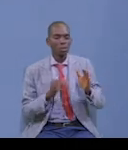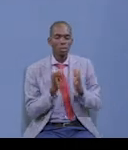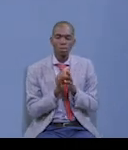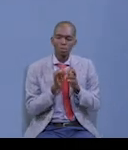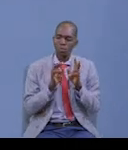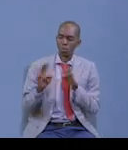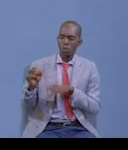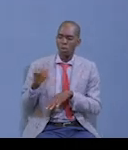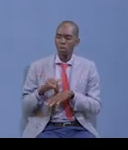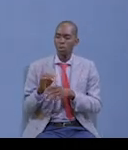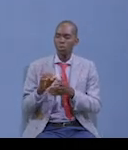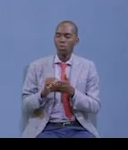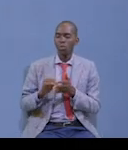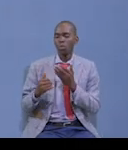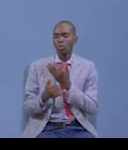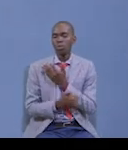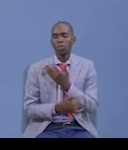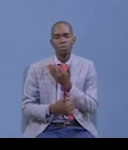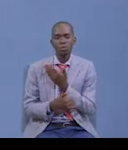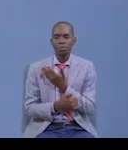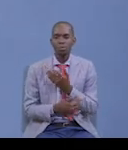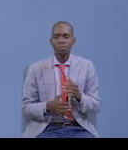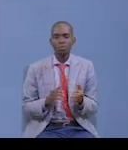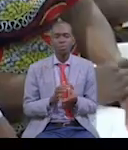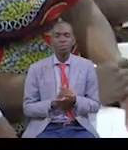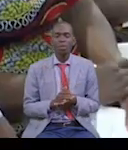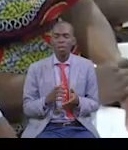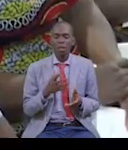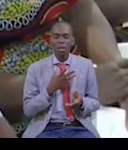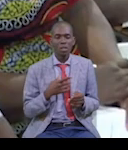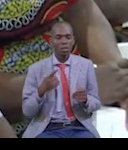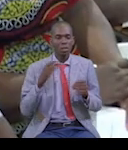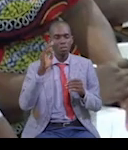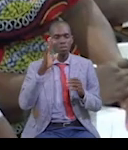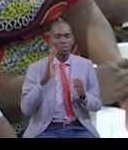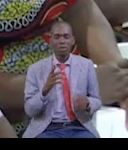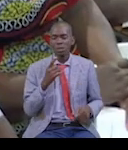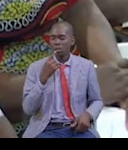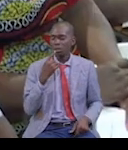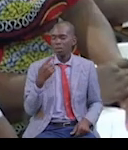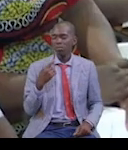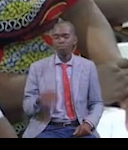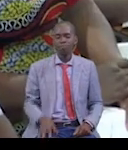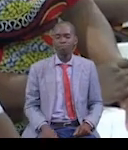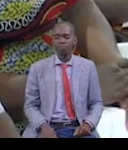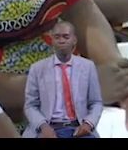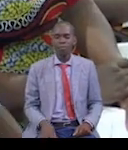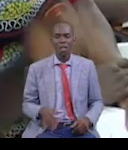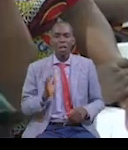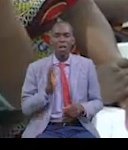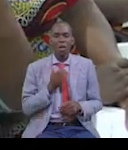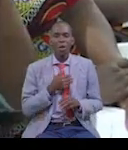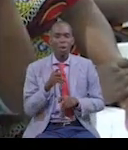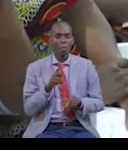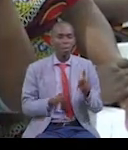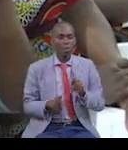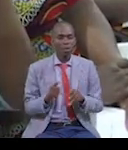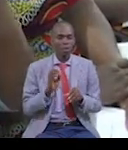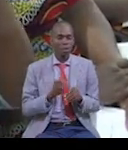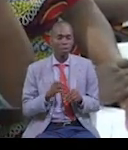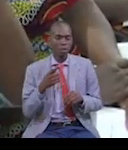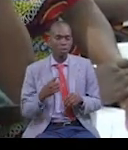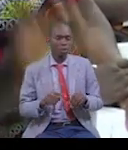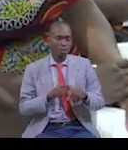యొక్క మంత్రులైన వారు దేశాన్ని చూస్తుంటారు. And they say, వారు ఏమంటారు? Our people in our nation